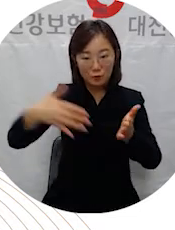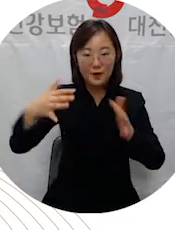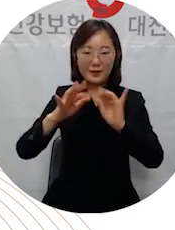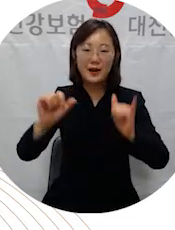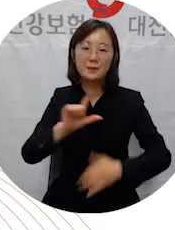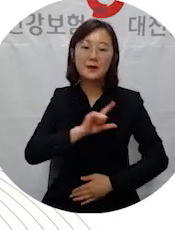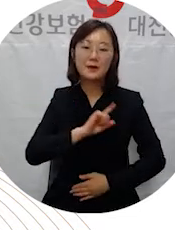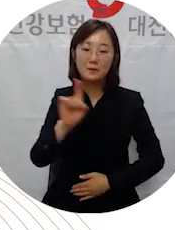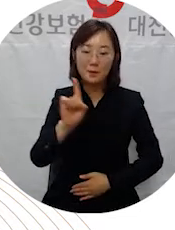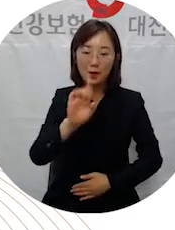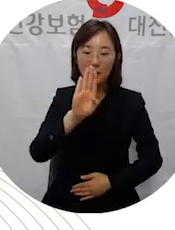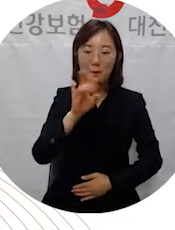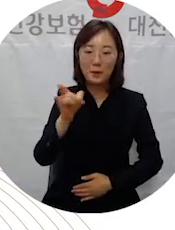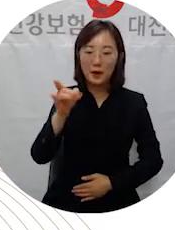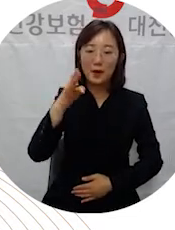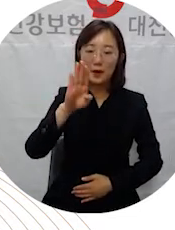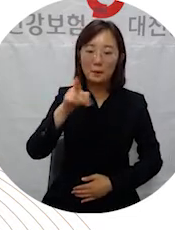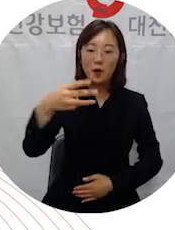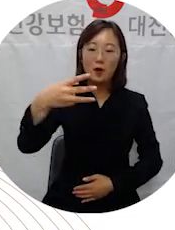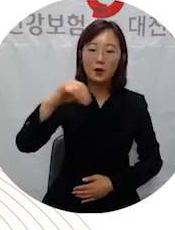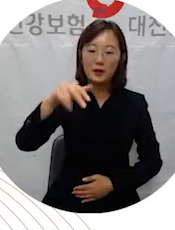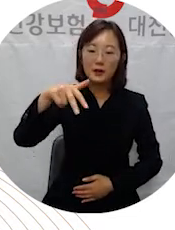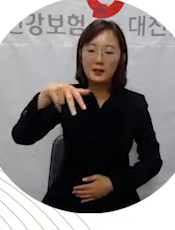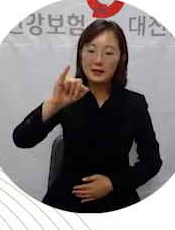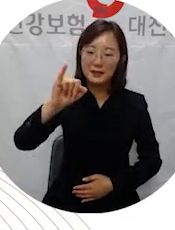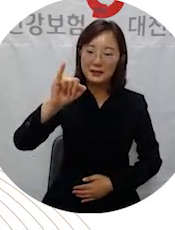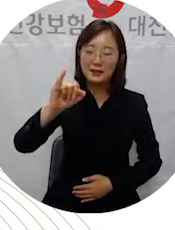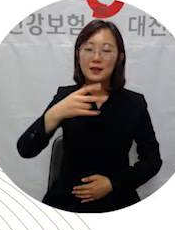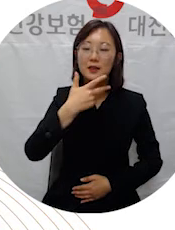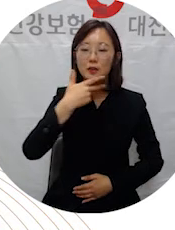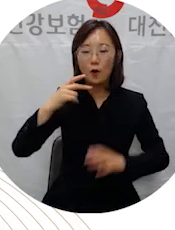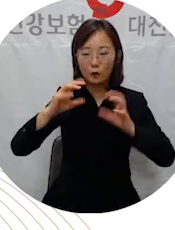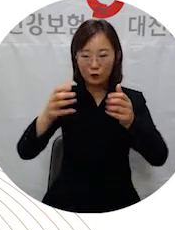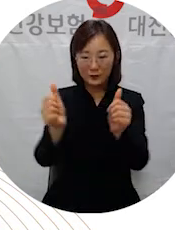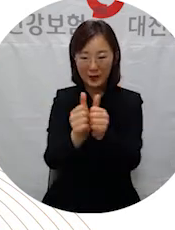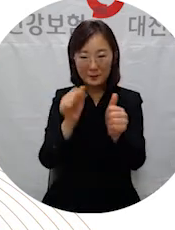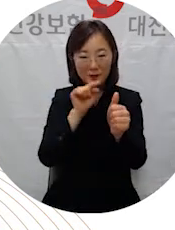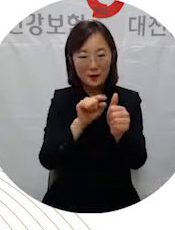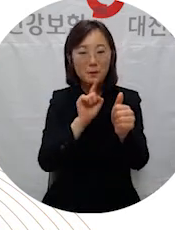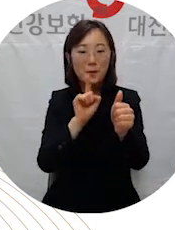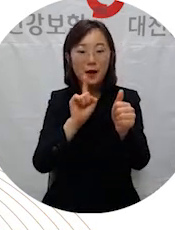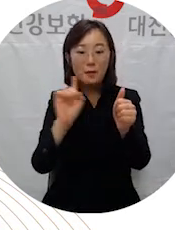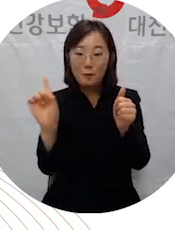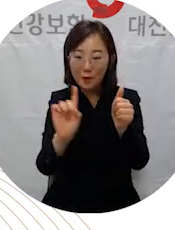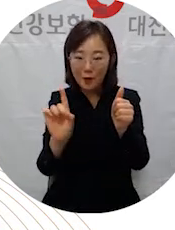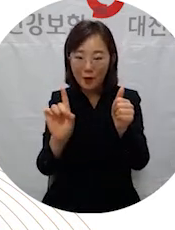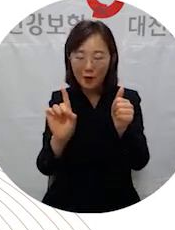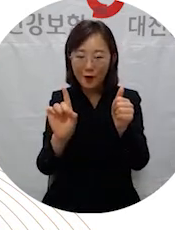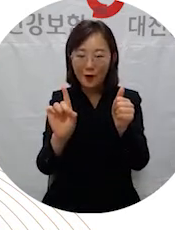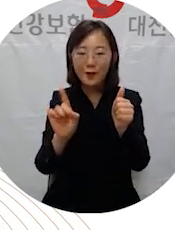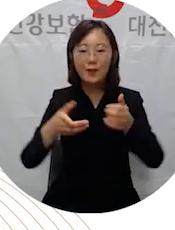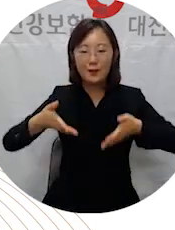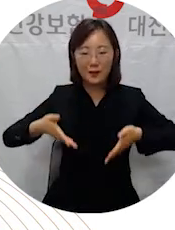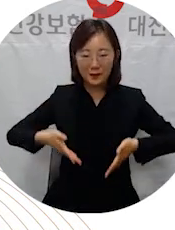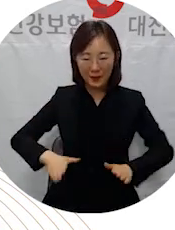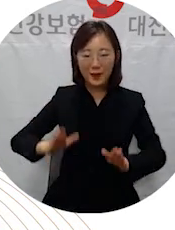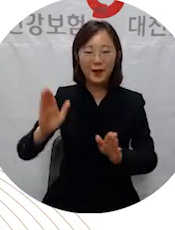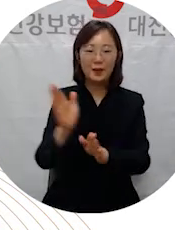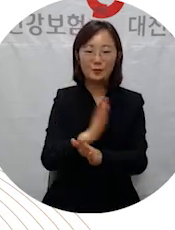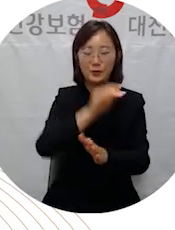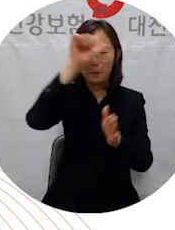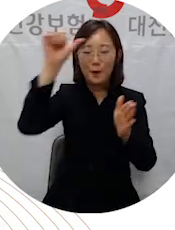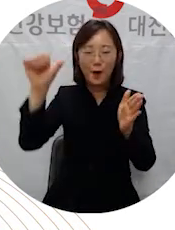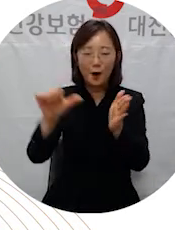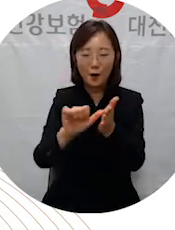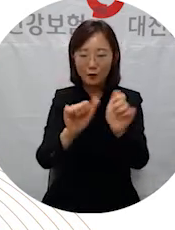보고서로 유명한 사회보장의 아버지라 불리는 영국의 베버리지가 한 유명한 말이 있죠. 바로